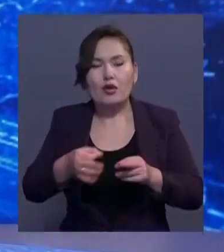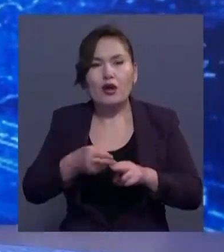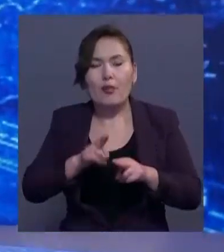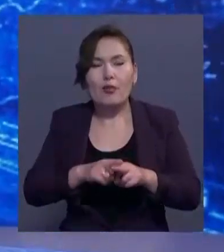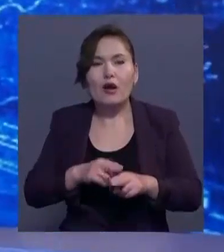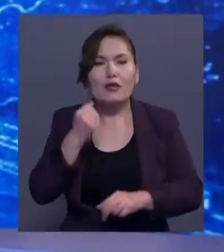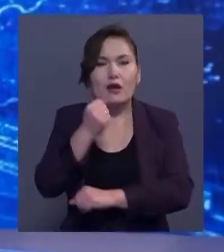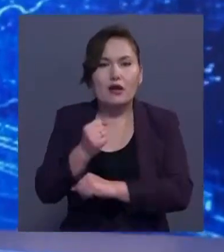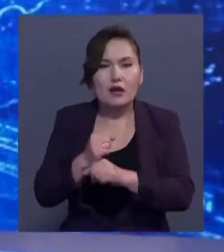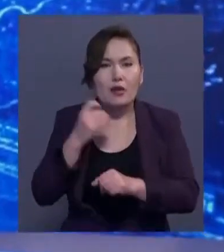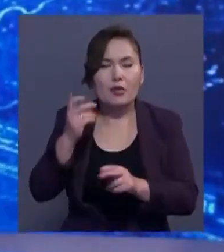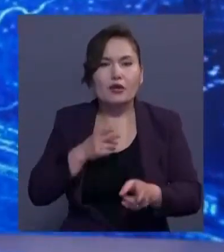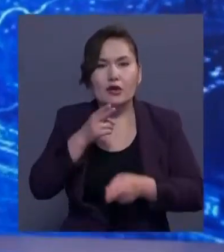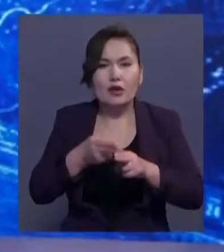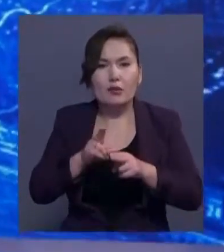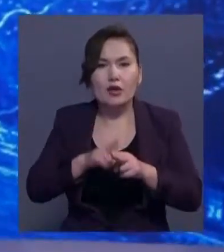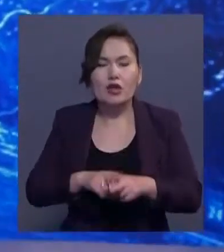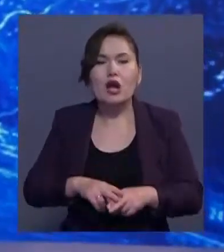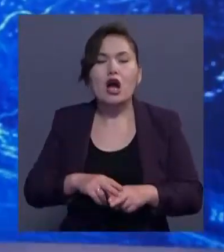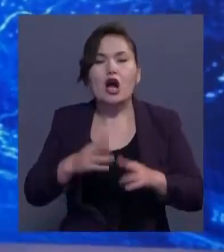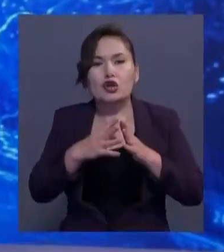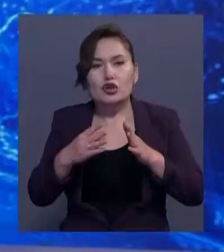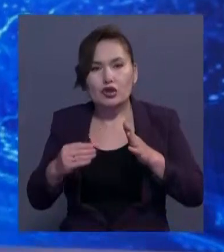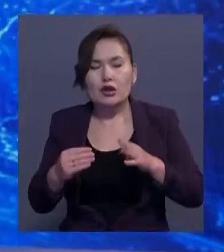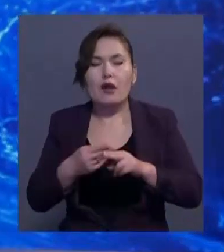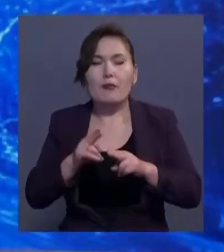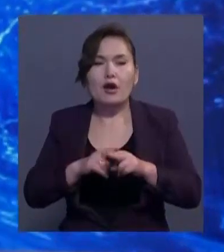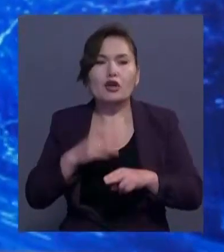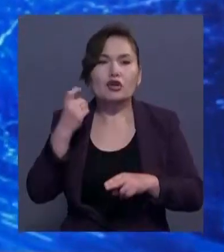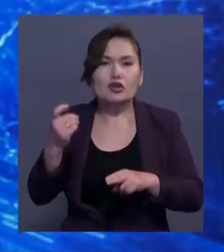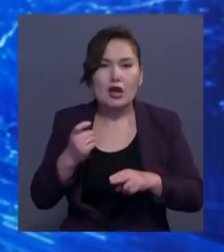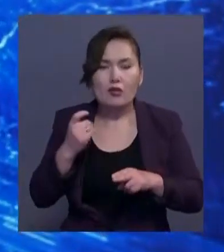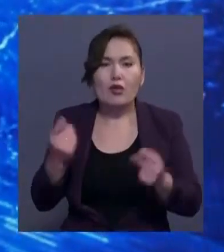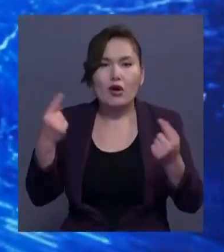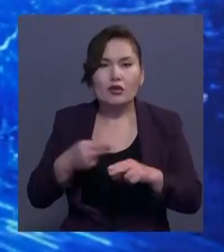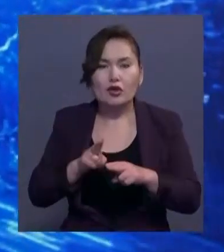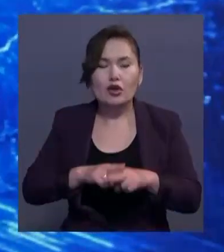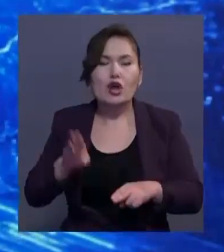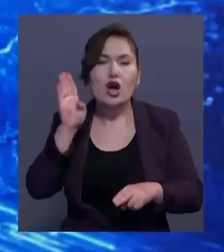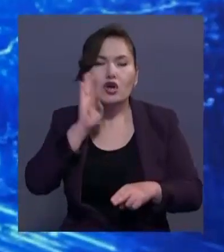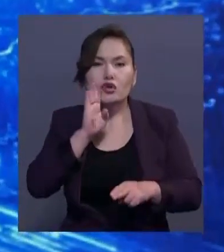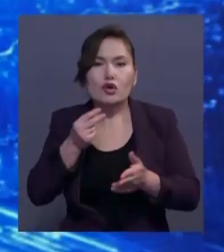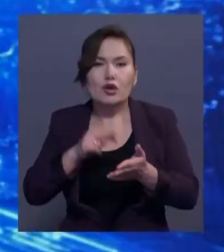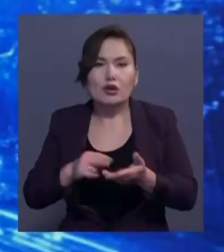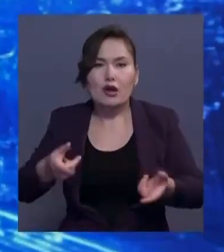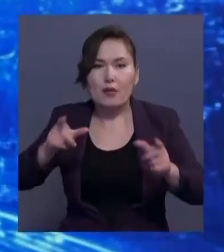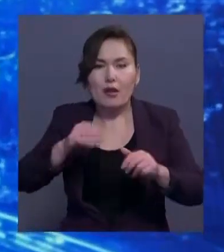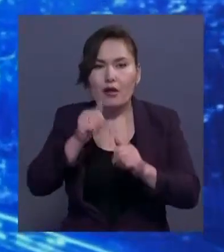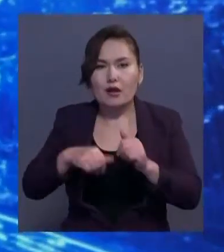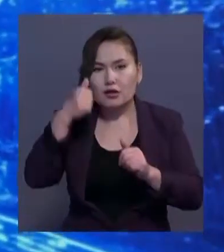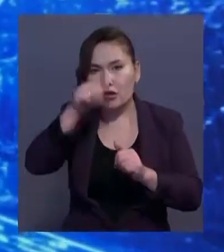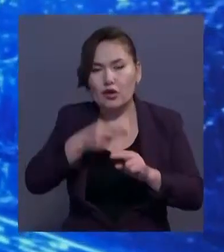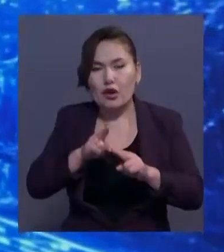деп шағымын айтты. Одан бөлек, жүзім шаруашылығыда дамымай тұр. Суға тариф жыл сайын өсетіндіктен